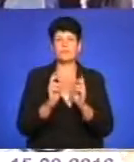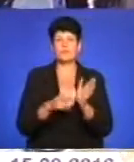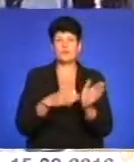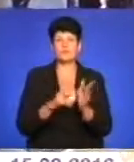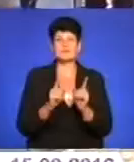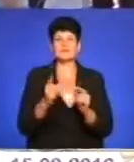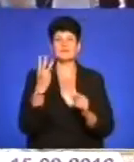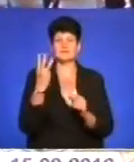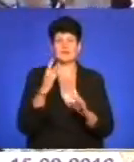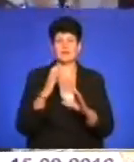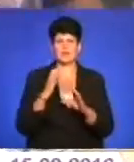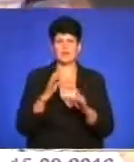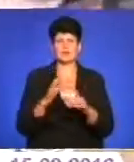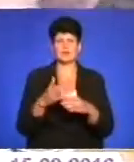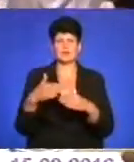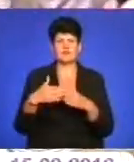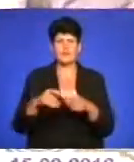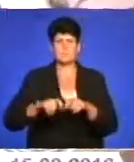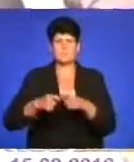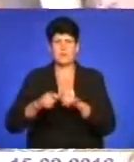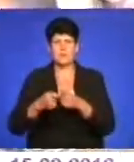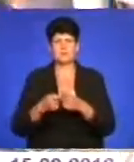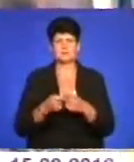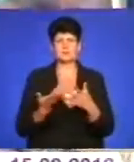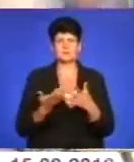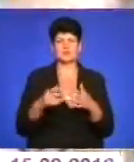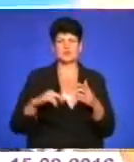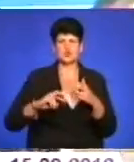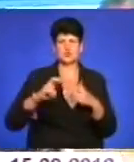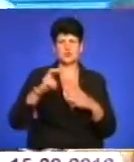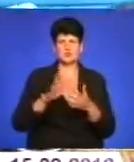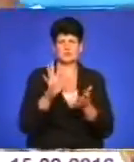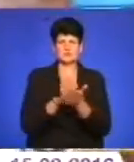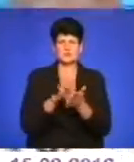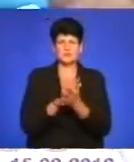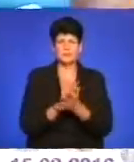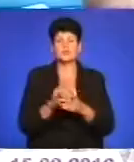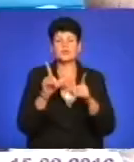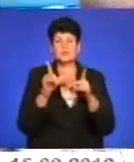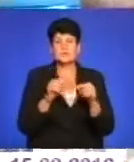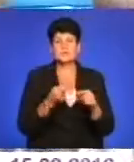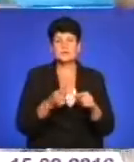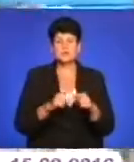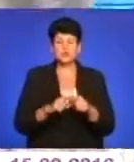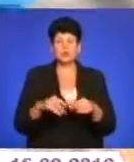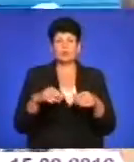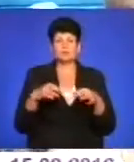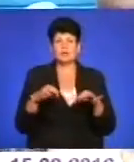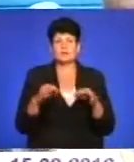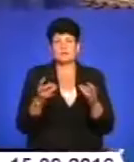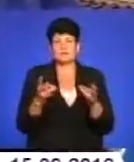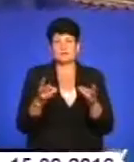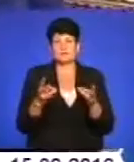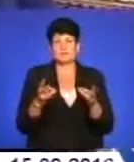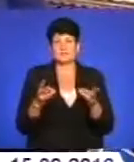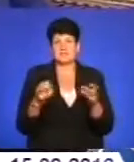ж, в деяких двері поламані. Крім цього, сходи вимазані мазутом, тож їздити в такому транспорті можна хіба що в спецодязі.